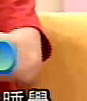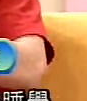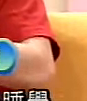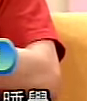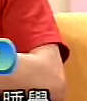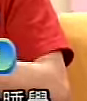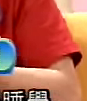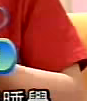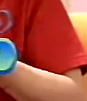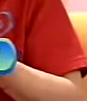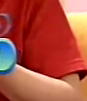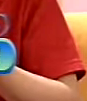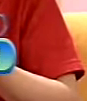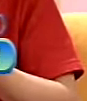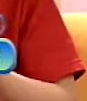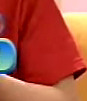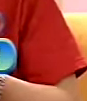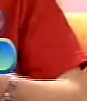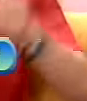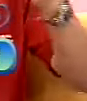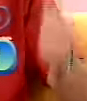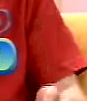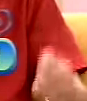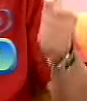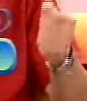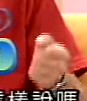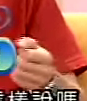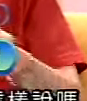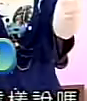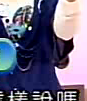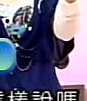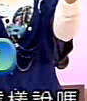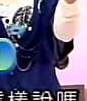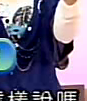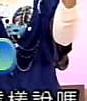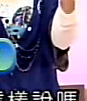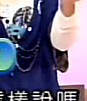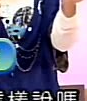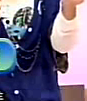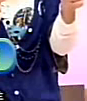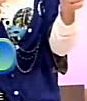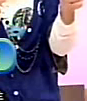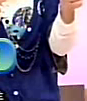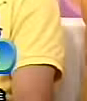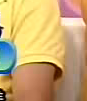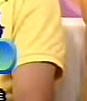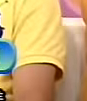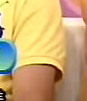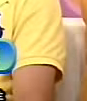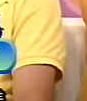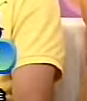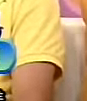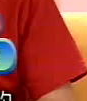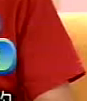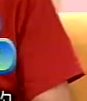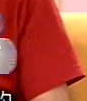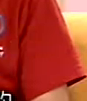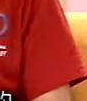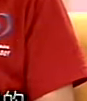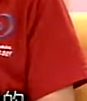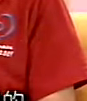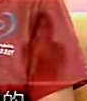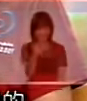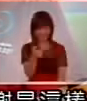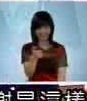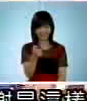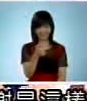是睡觉， 睡觉， 吃饭，开车啊。 哎，谢谢他们也是这样说吗？ 谢谢，这样，这是台湾的，这